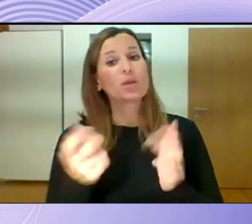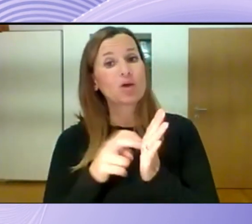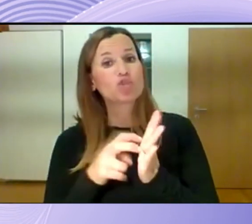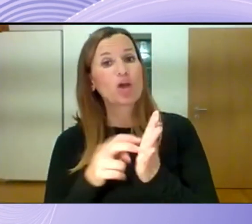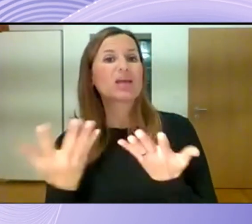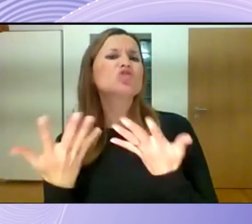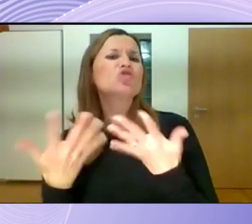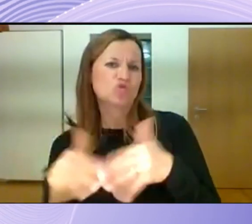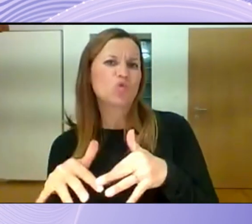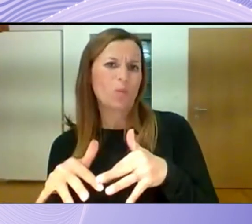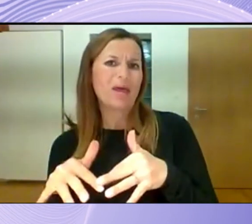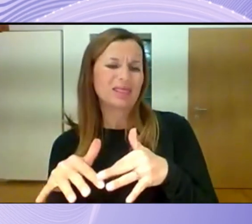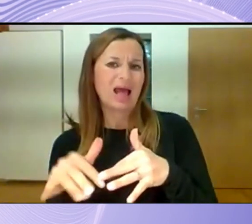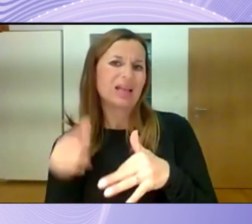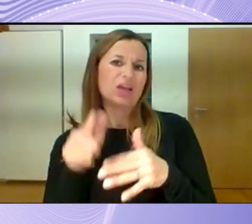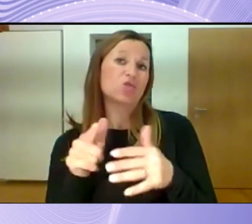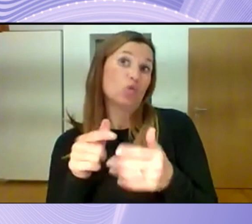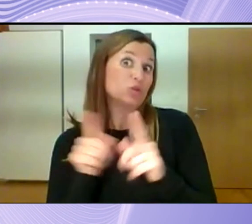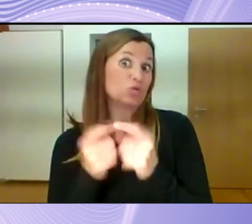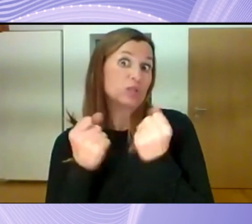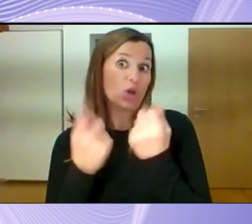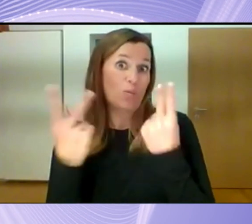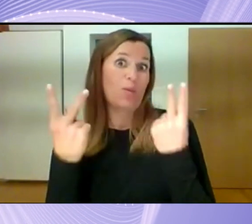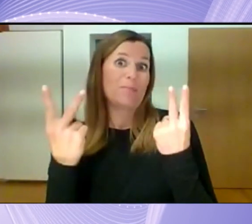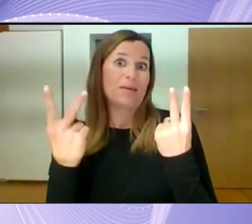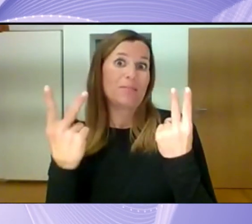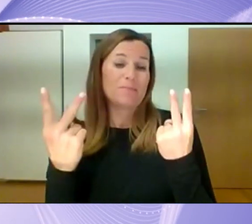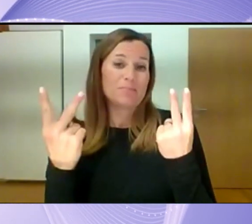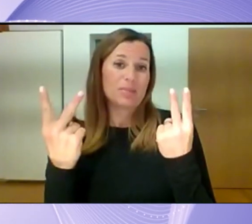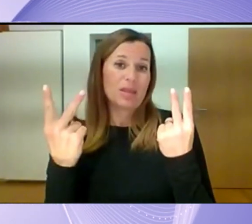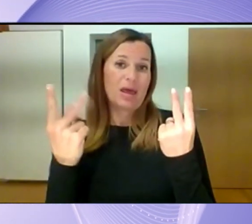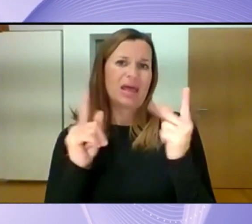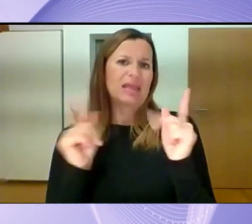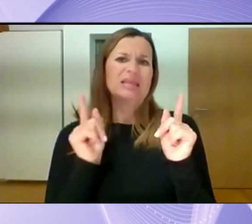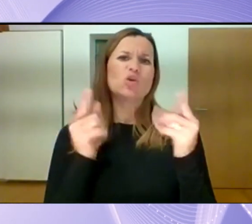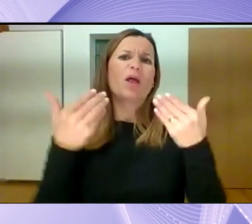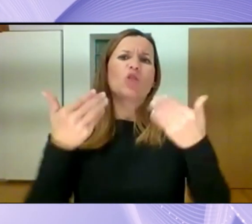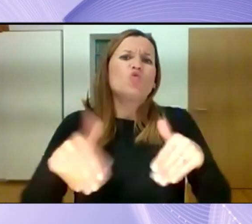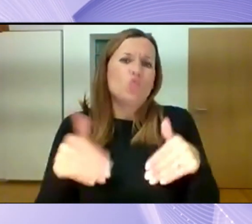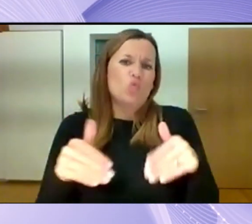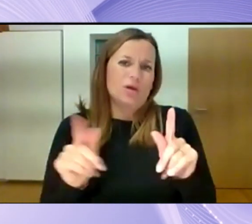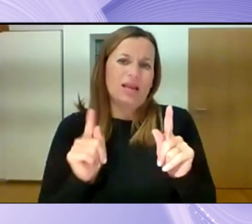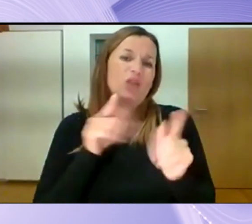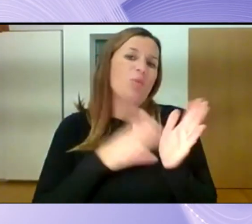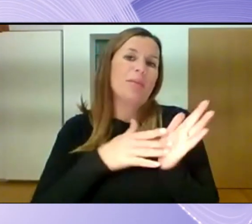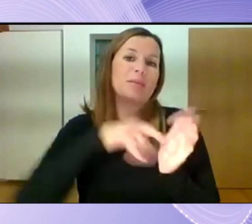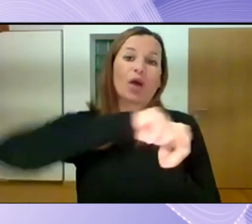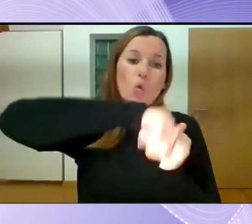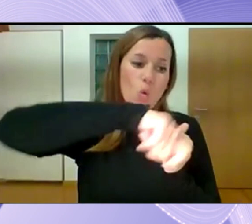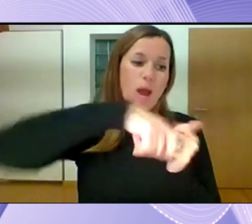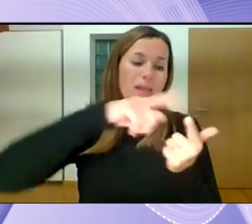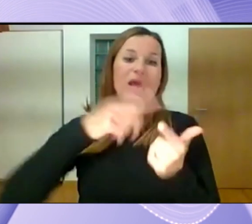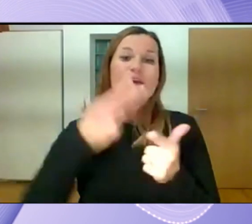jih prej omenila, ki so pa zelo pomembne, niso pa čisto nujne, to so pa kuhanje,